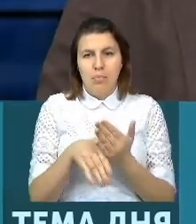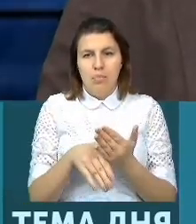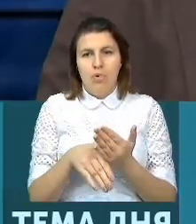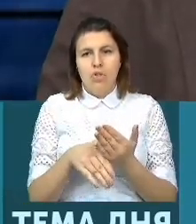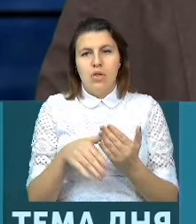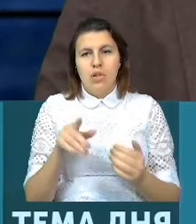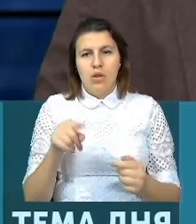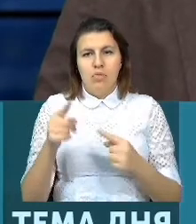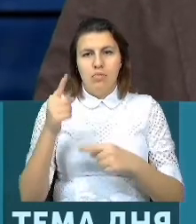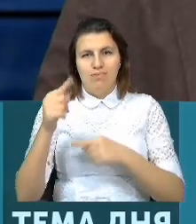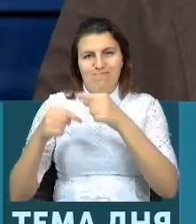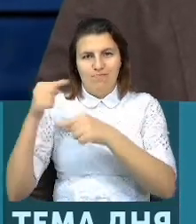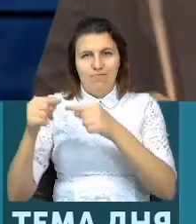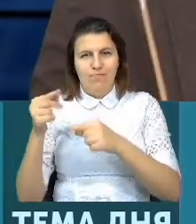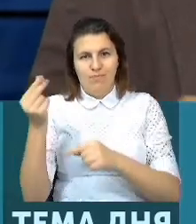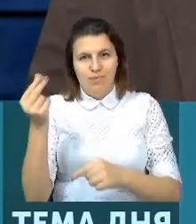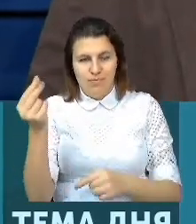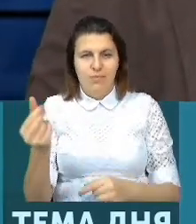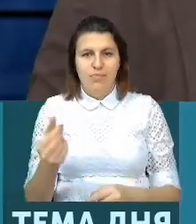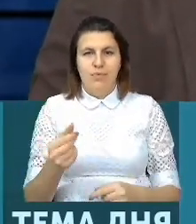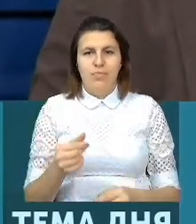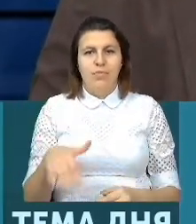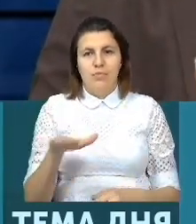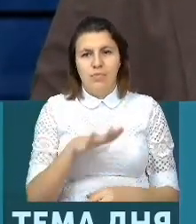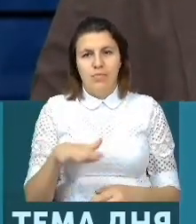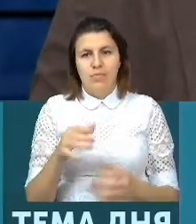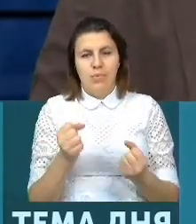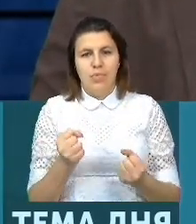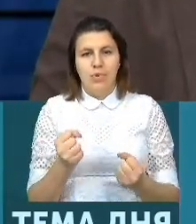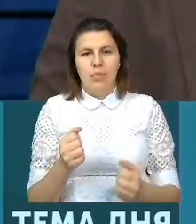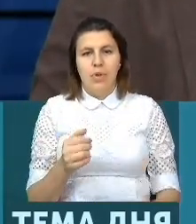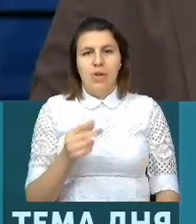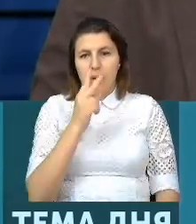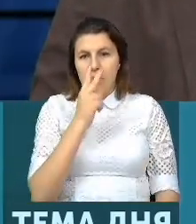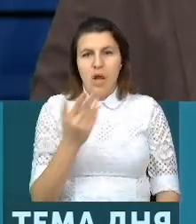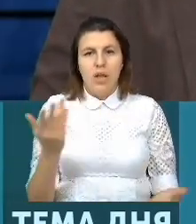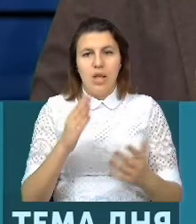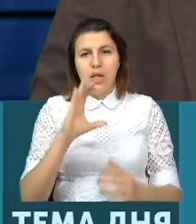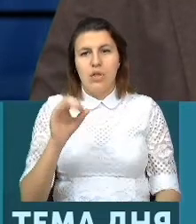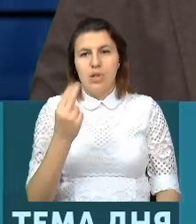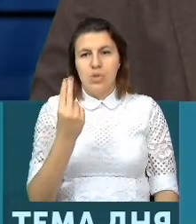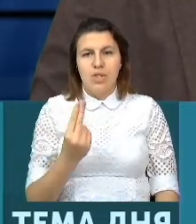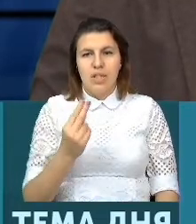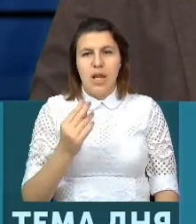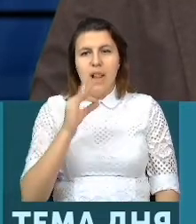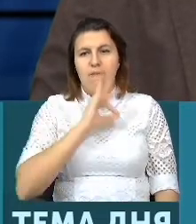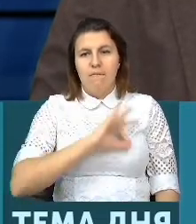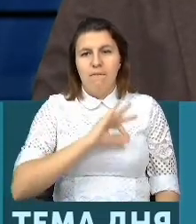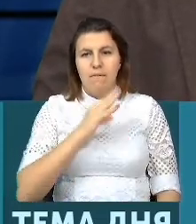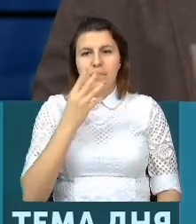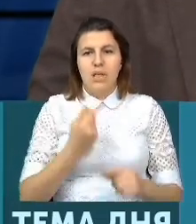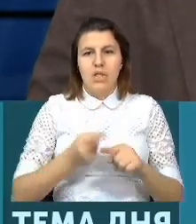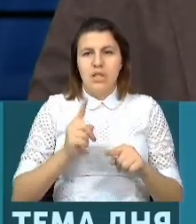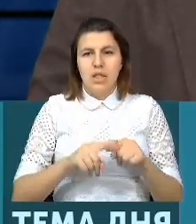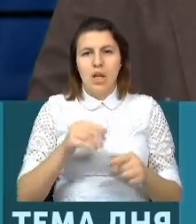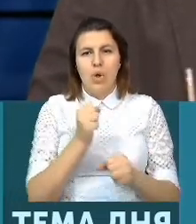щоб отримувати простір. Скажіть, будь ласка, пані Анно, чи бачите ви якийсь соціальний ефект від своєї роботи, від тієї роботи з молоддю, яку